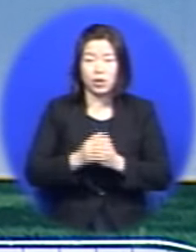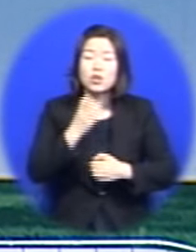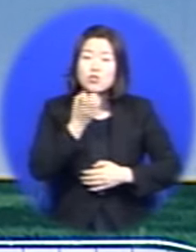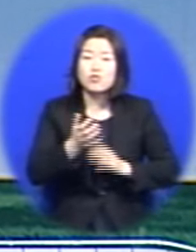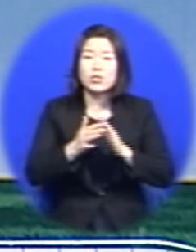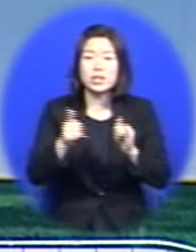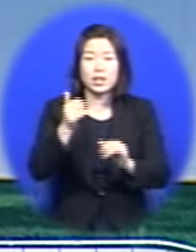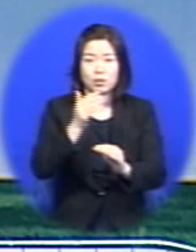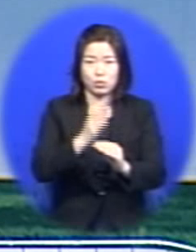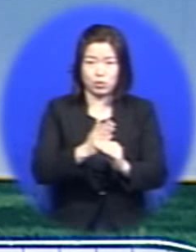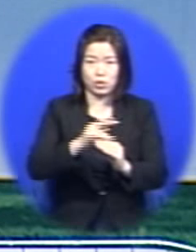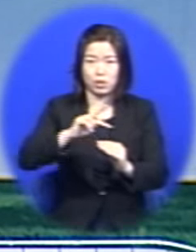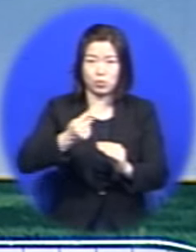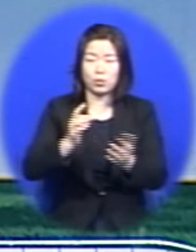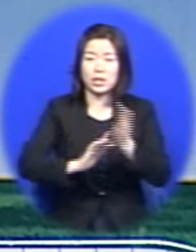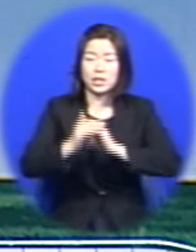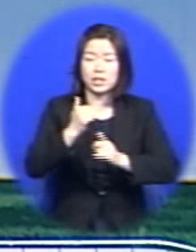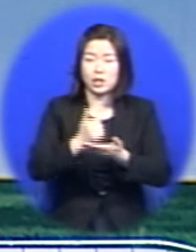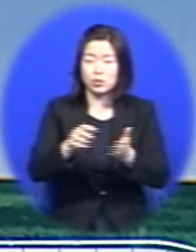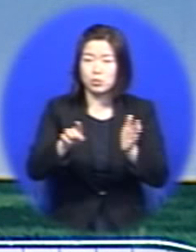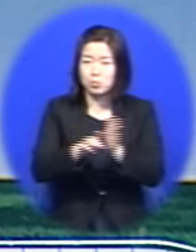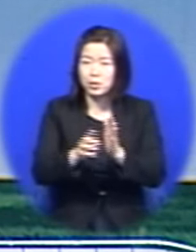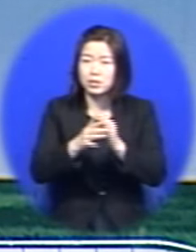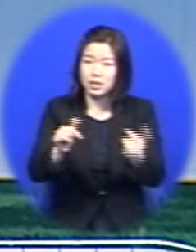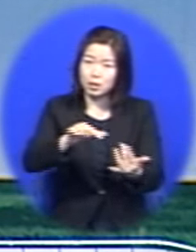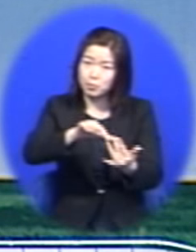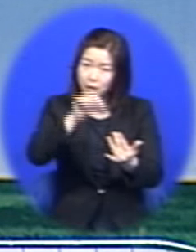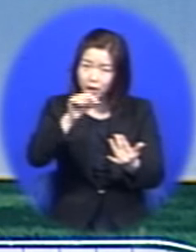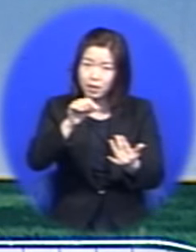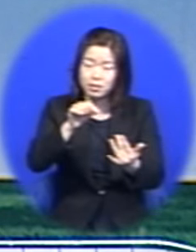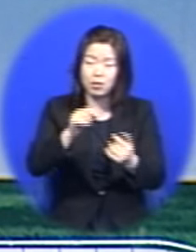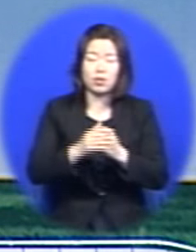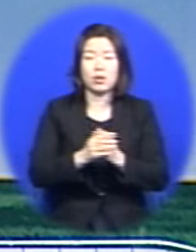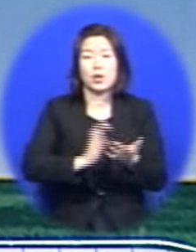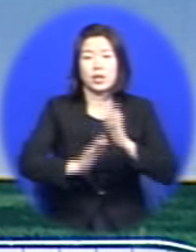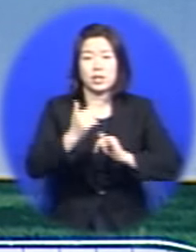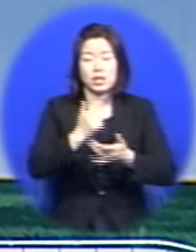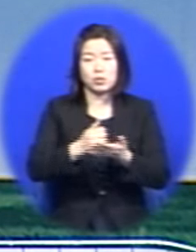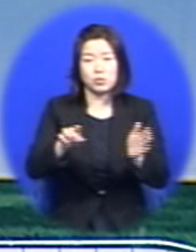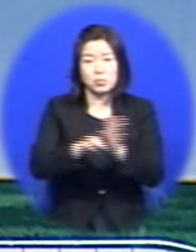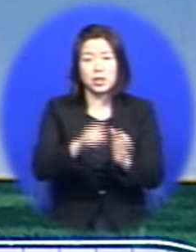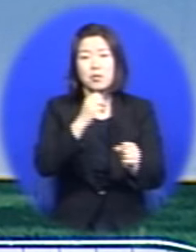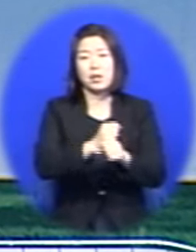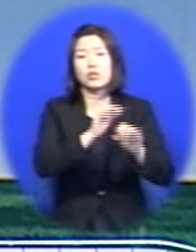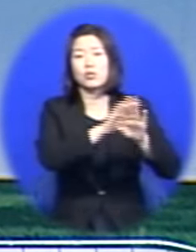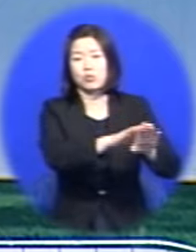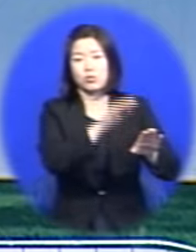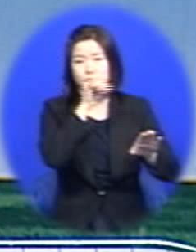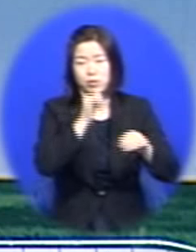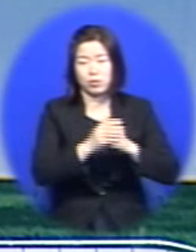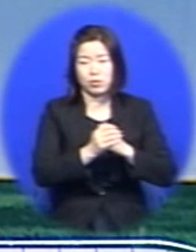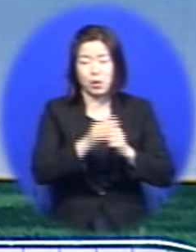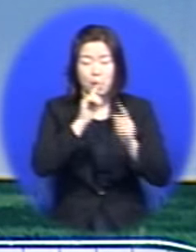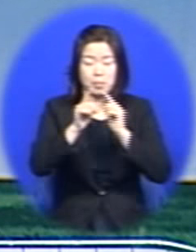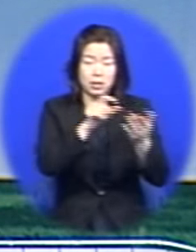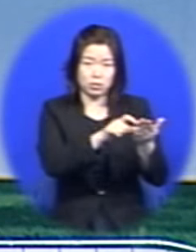중에도 예수를 믿는 사람을 하나님이 택하여 예수 믿게 하셨다고 말씀하고